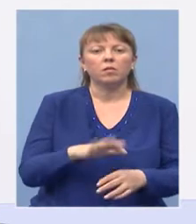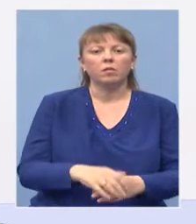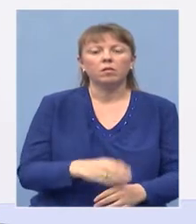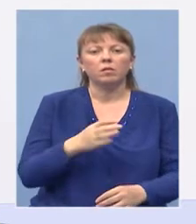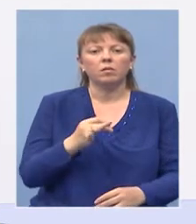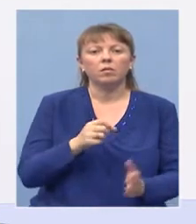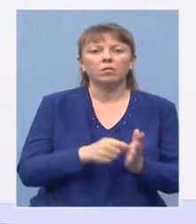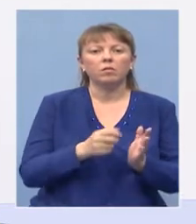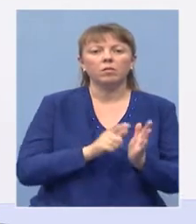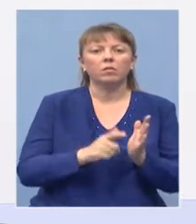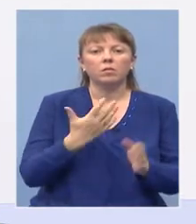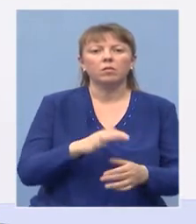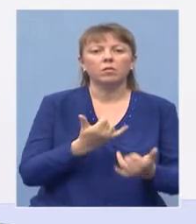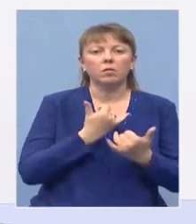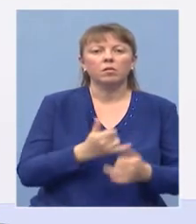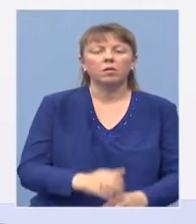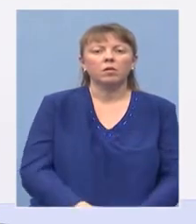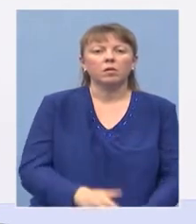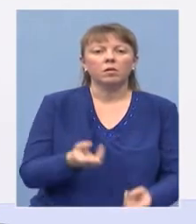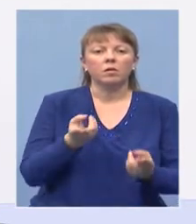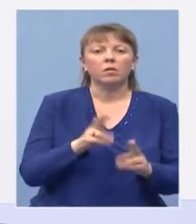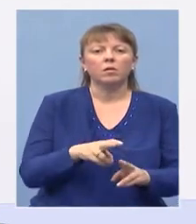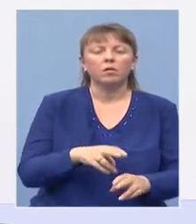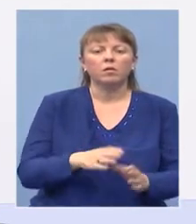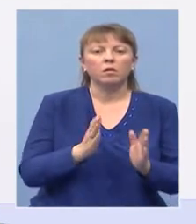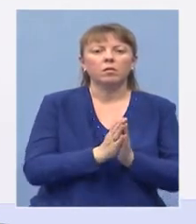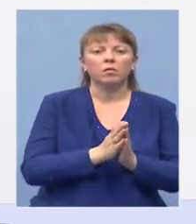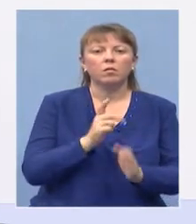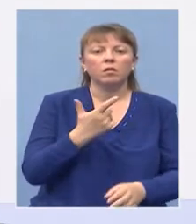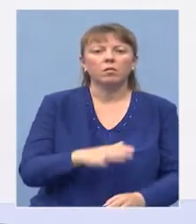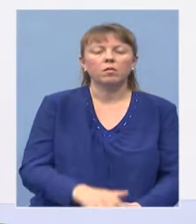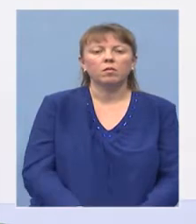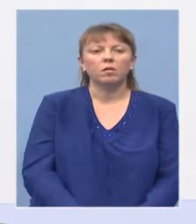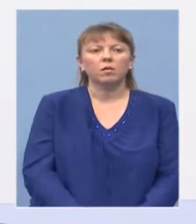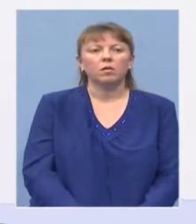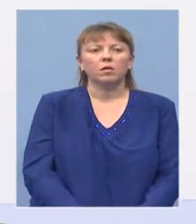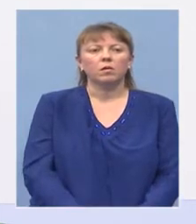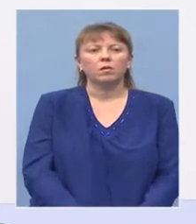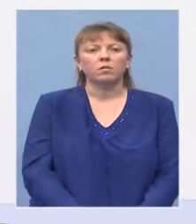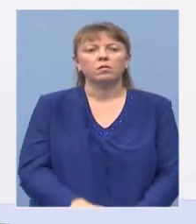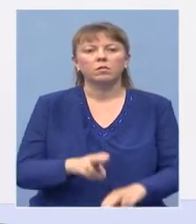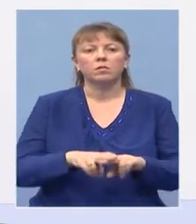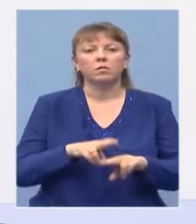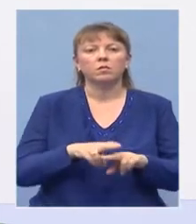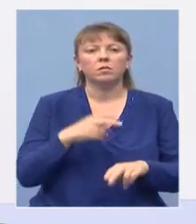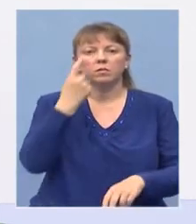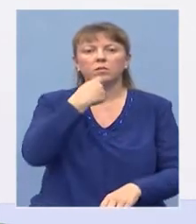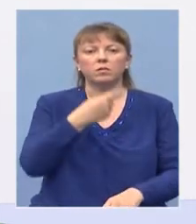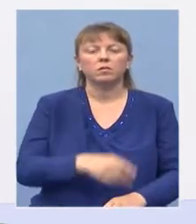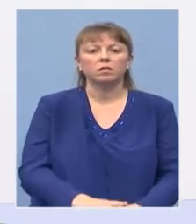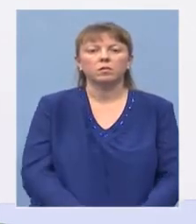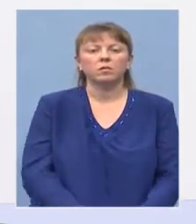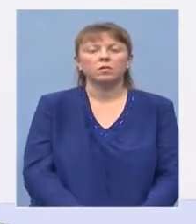оказывается 637 услуг. Ну, основные востребованные услуги – это получение паспортов, удостоверения